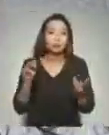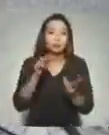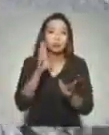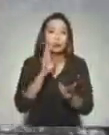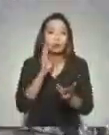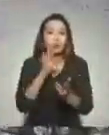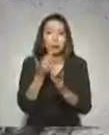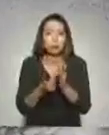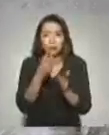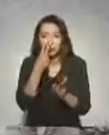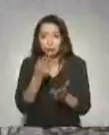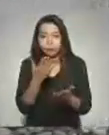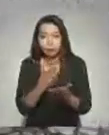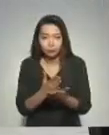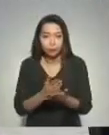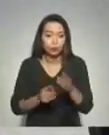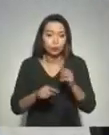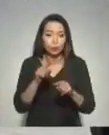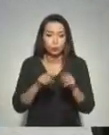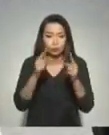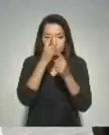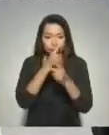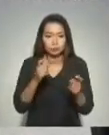күннің суретін түсіріп, туыс-достарына жіберген.